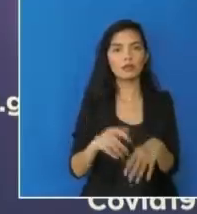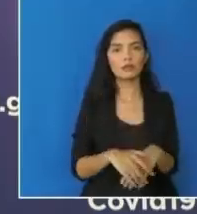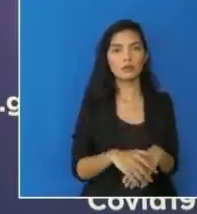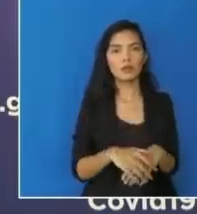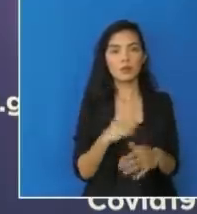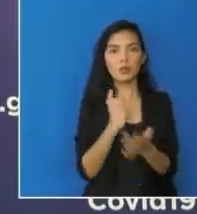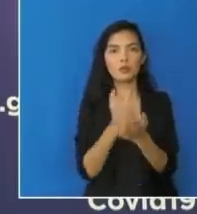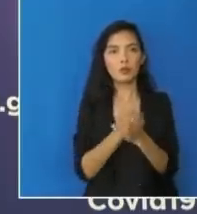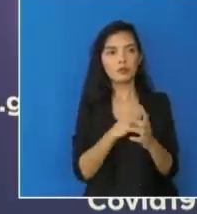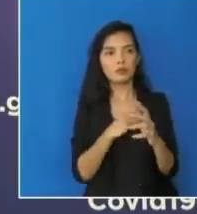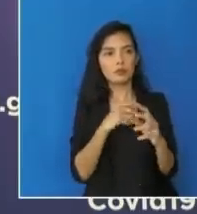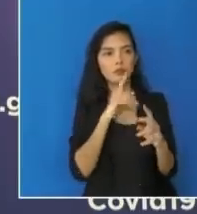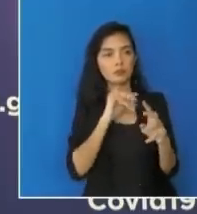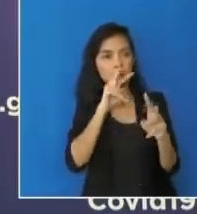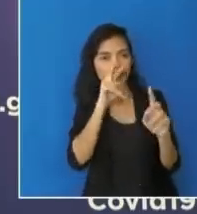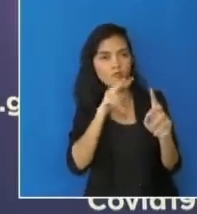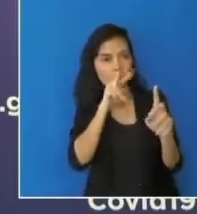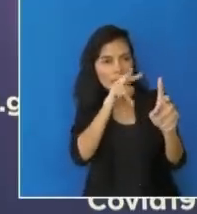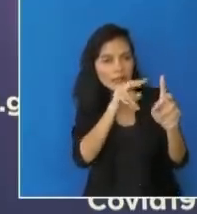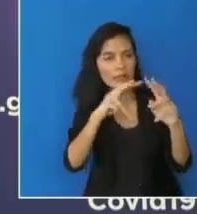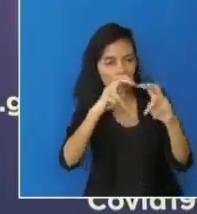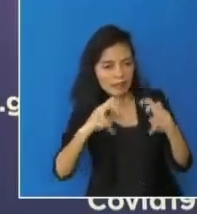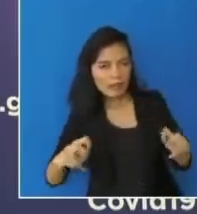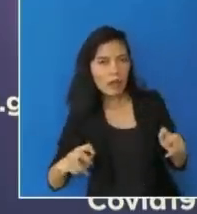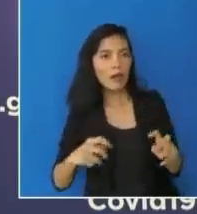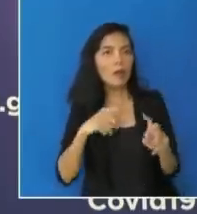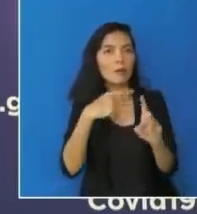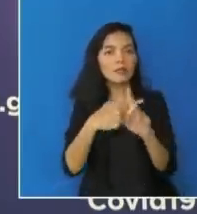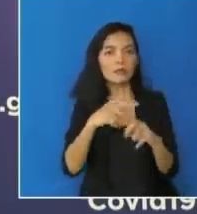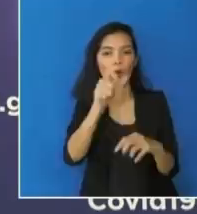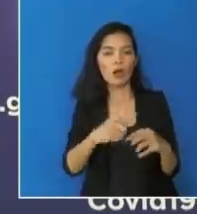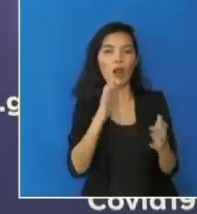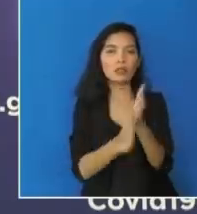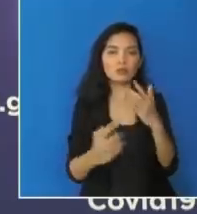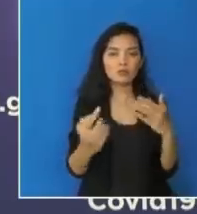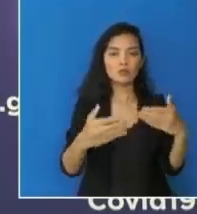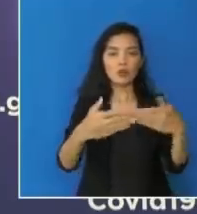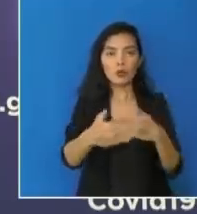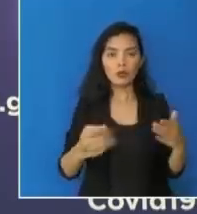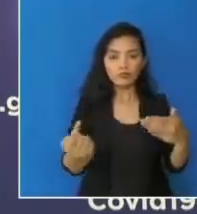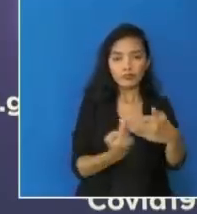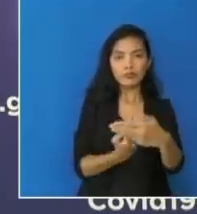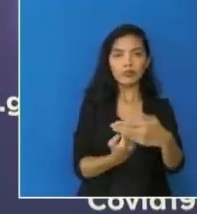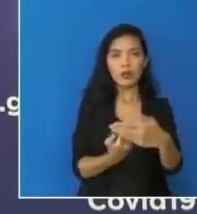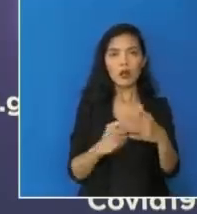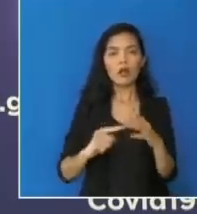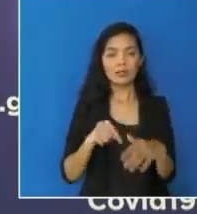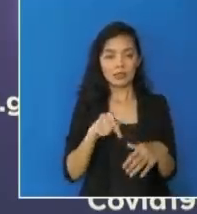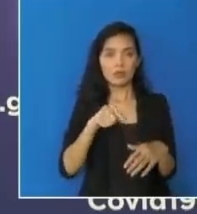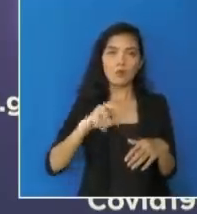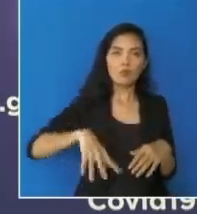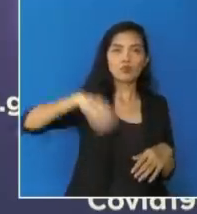yang agresif dan diikuti isolasi yang ketat. Ini juga dilaksanakan mulai dari